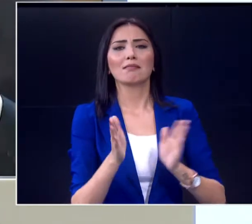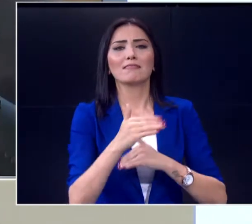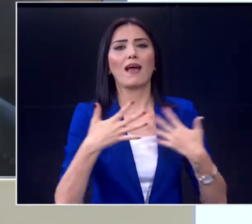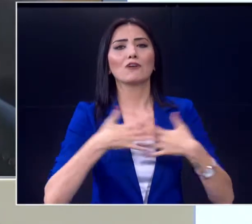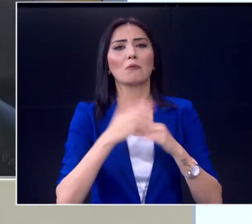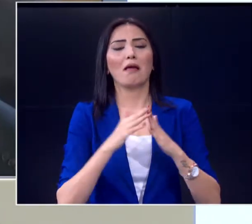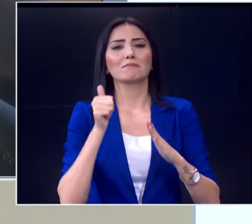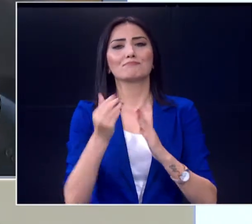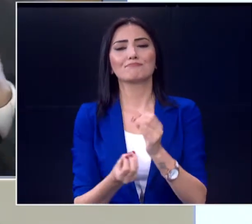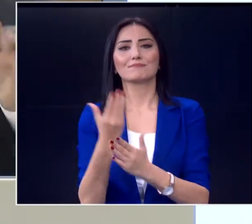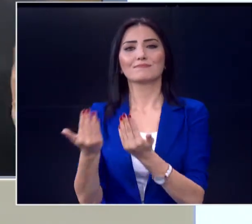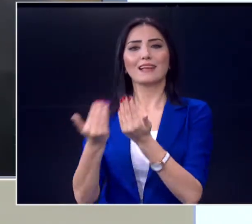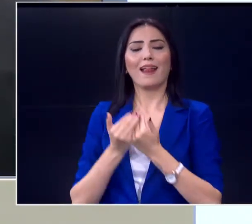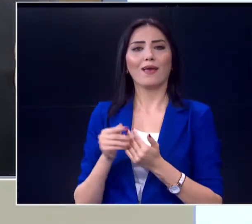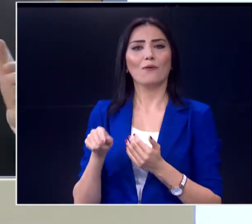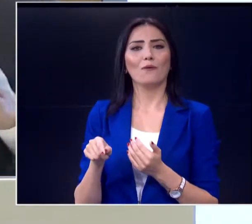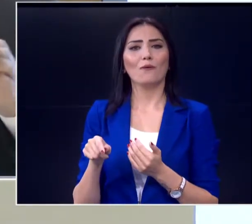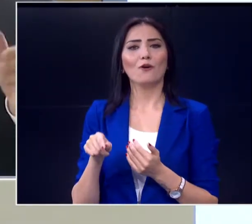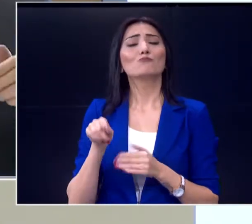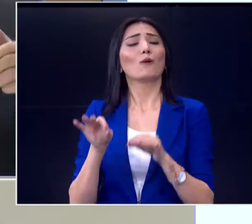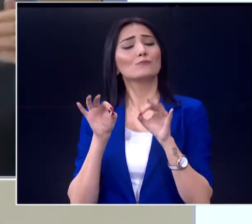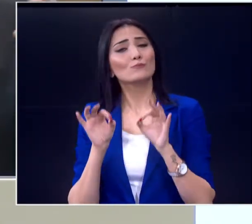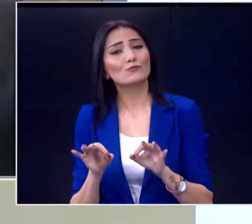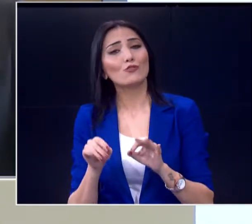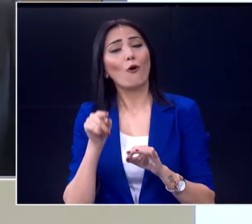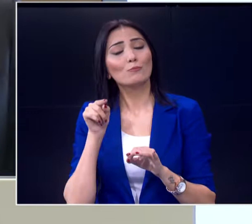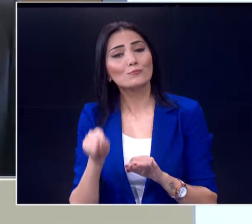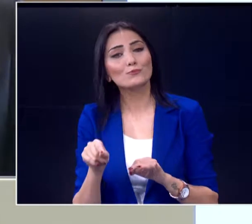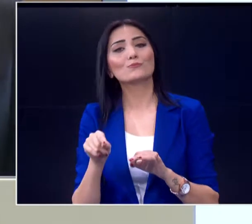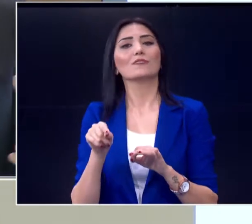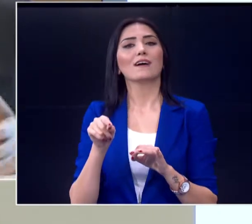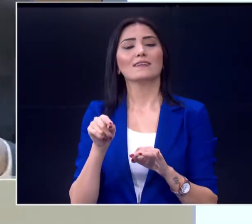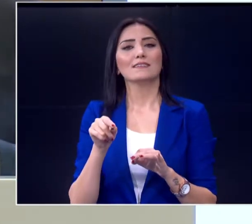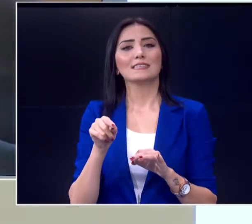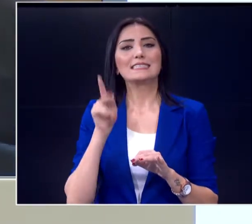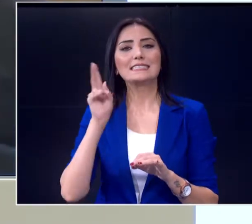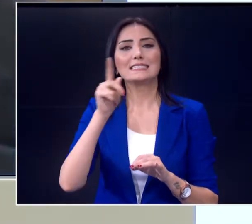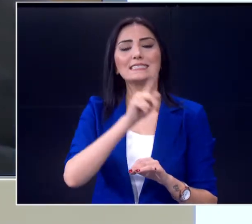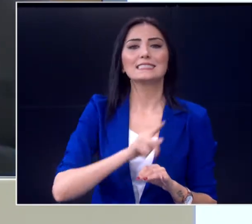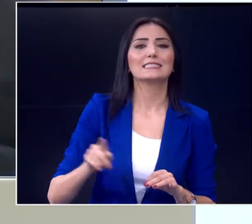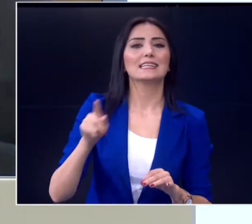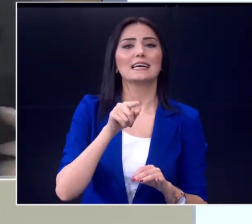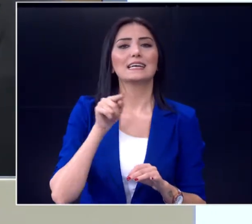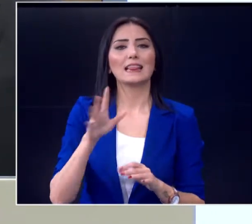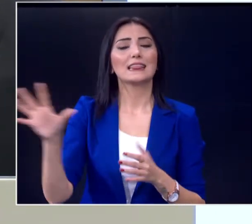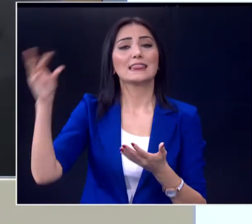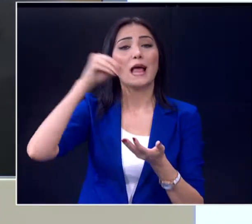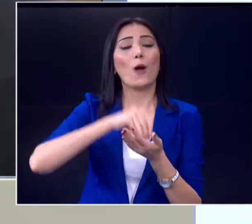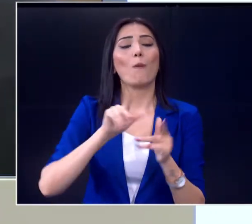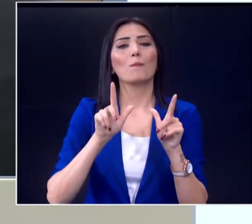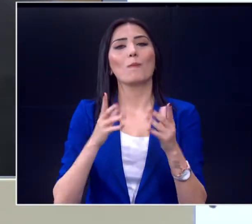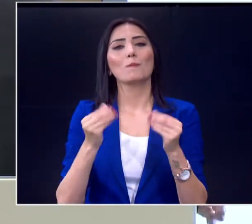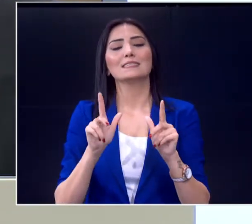akşam eve geliyor. Bunları mutlaka bu platformlara sizlerin de dahil olması